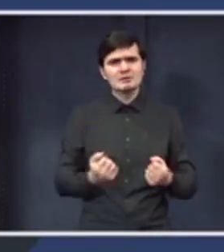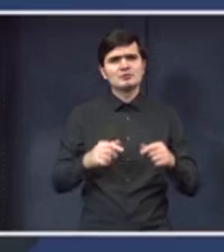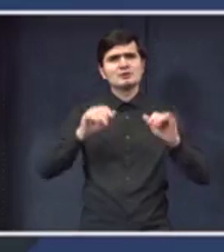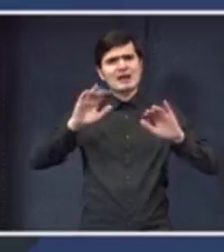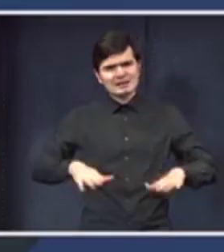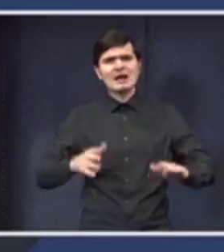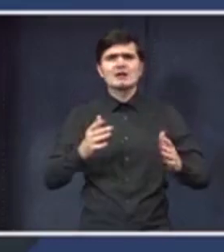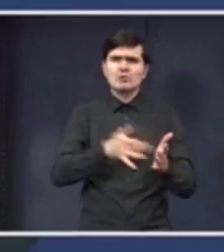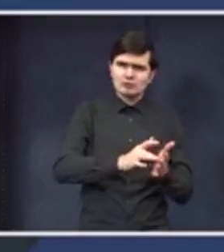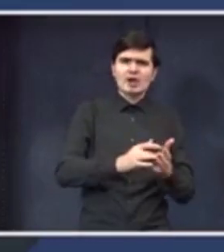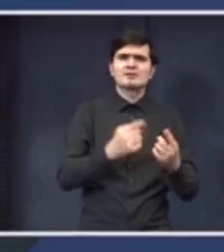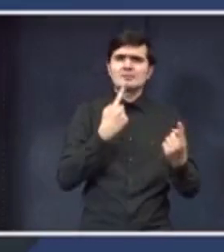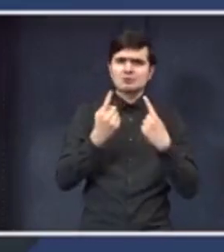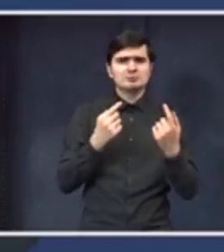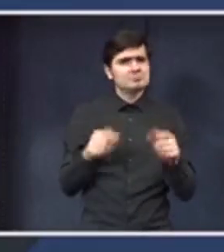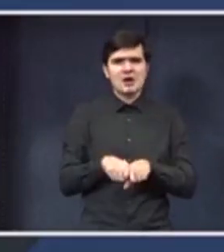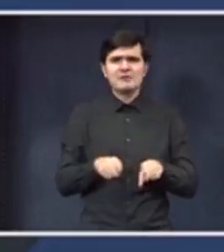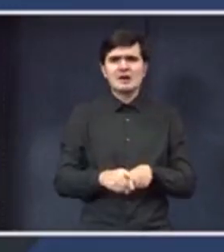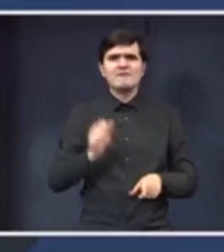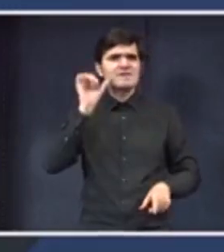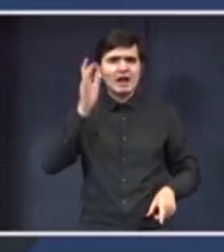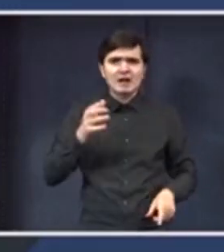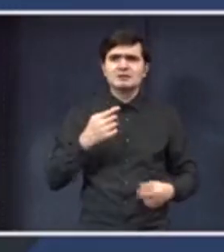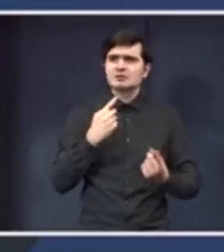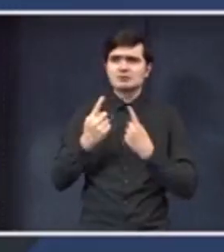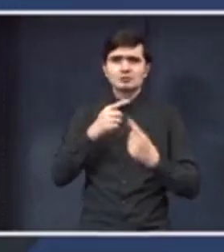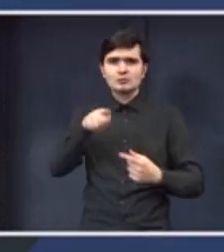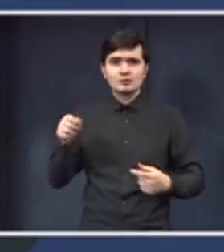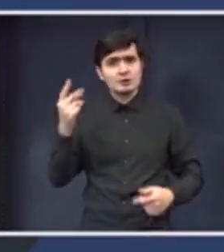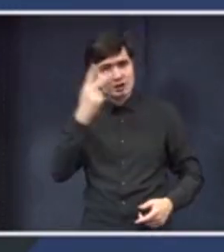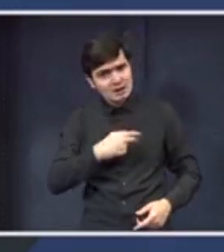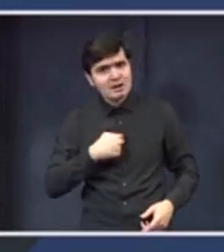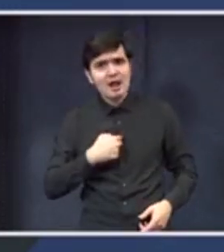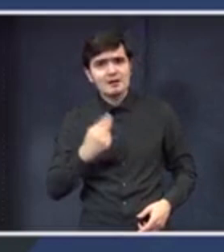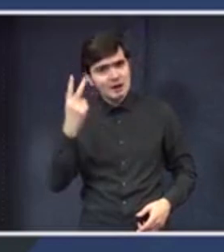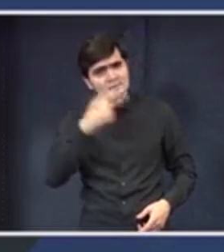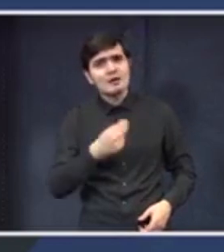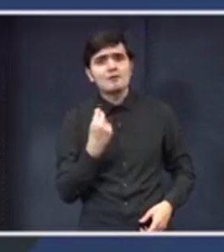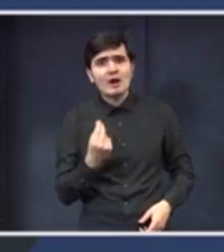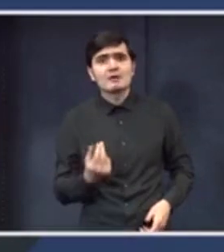de urgență și discut cu ei în fiecare zi. Înțeleg foarte bine